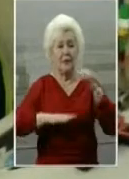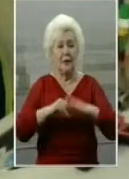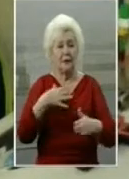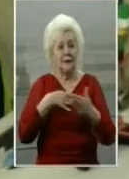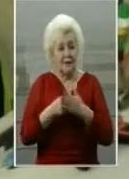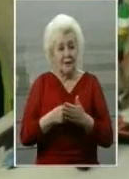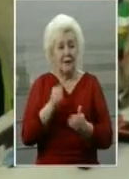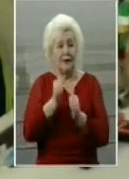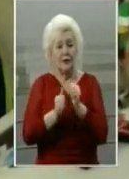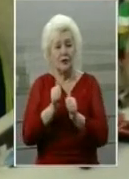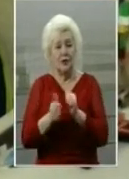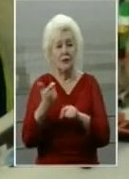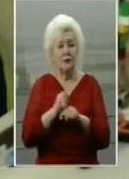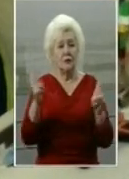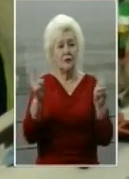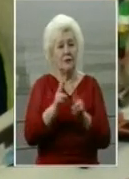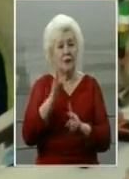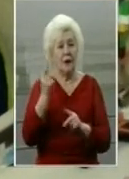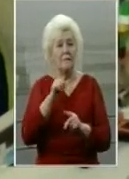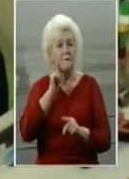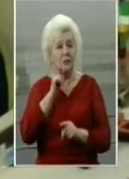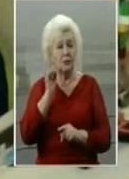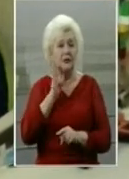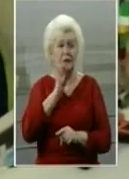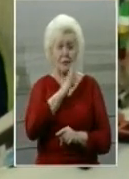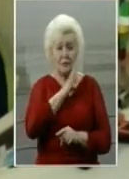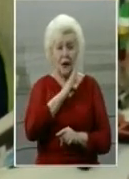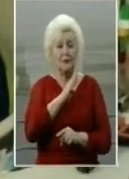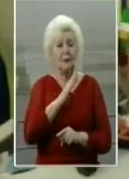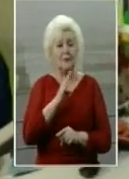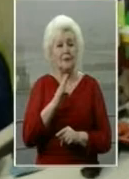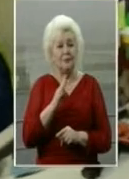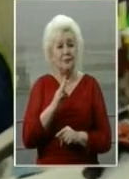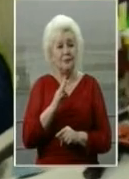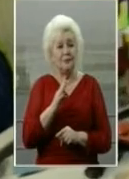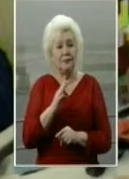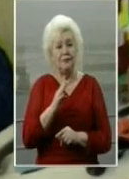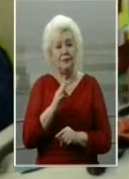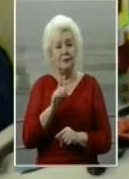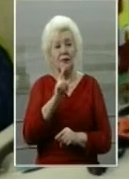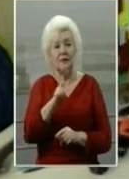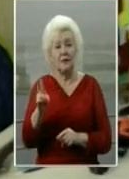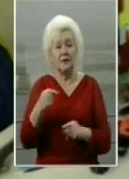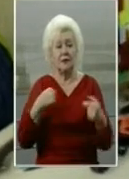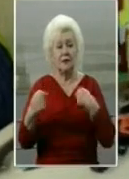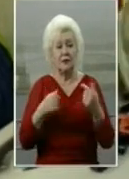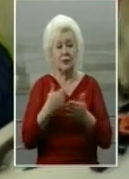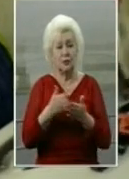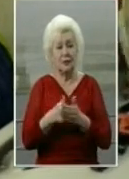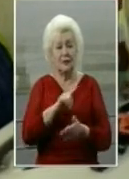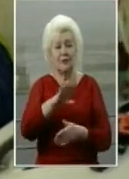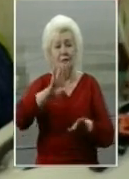в роботі я часто дуже зустрічаю молодих мам. У практиці своїй на роботі я часто зустрічаю молодих мам, які страждають навіть